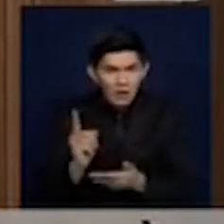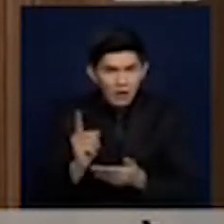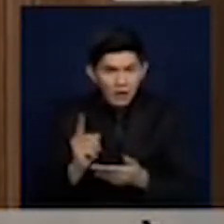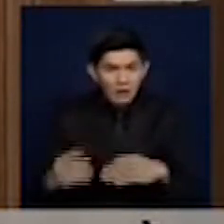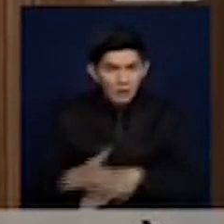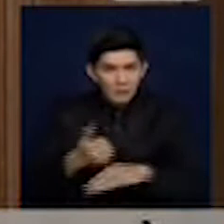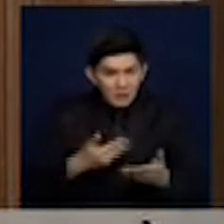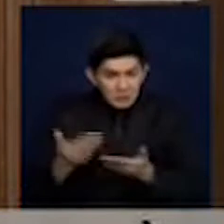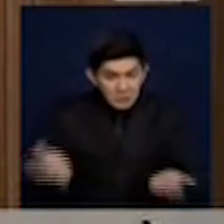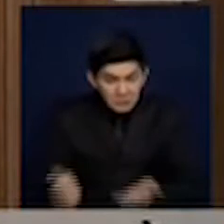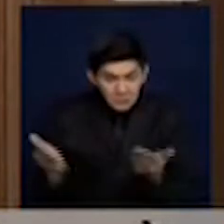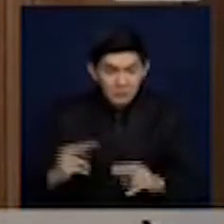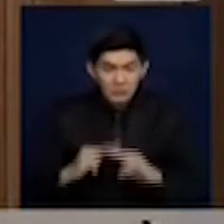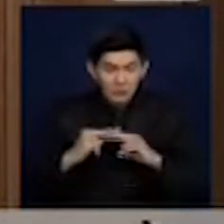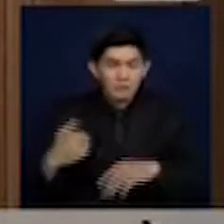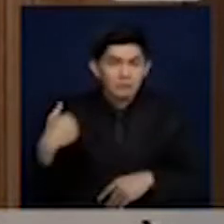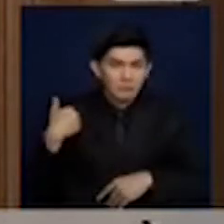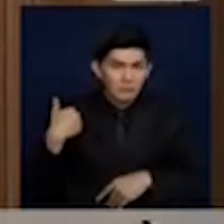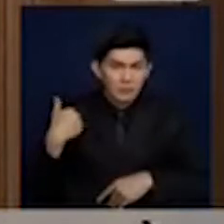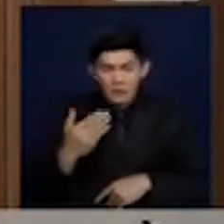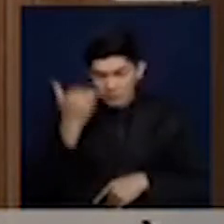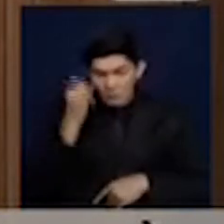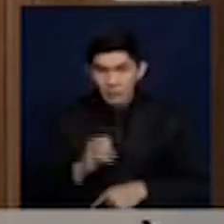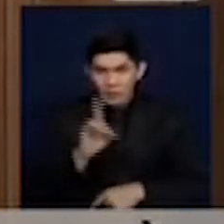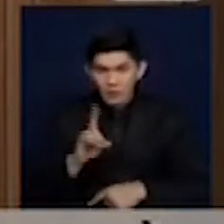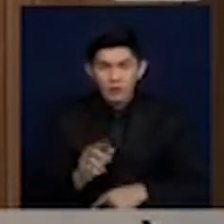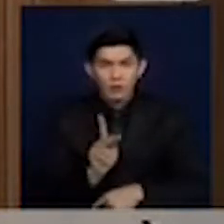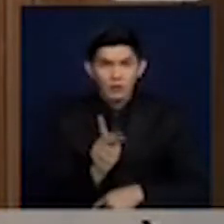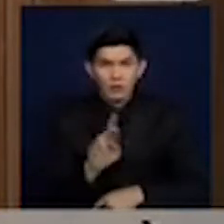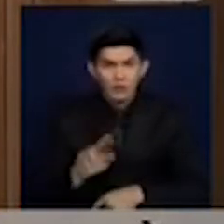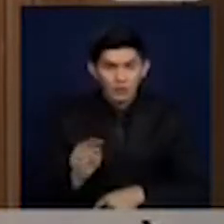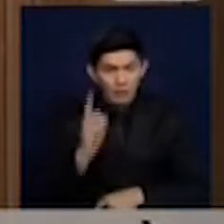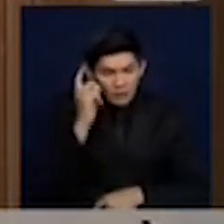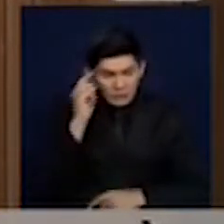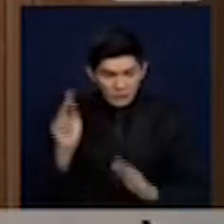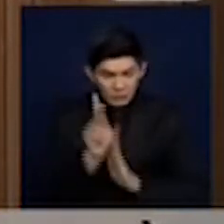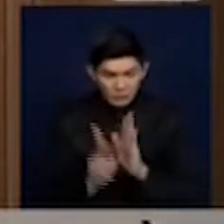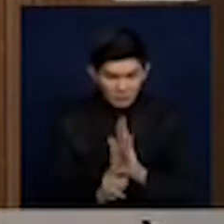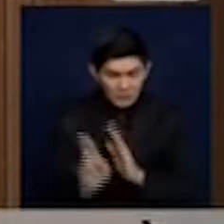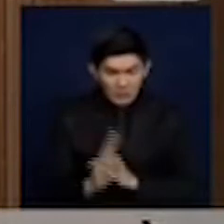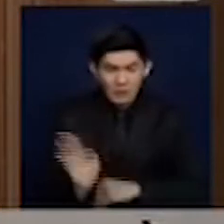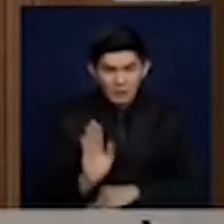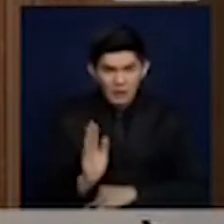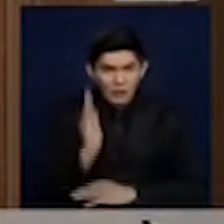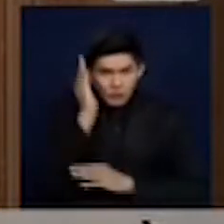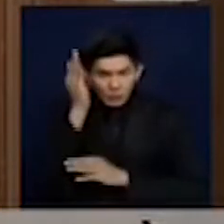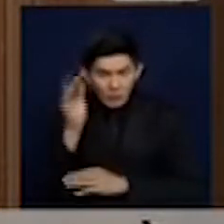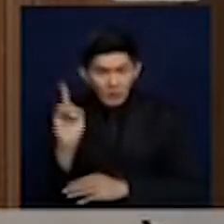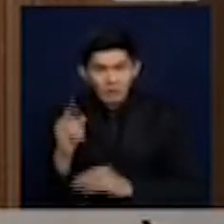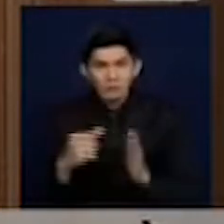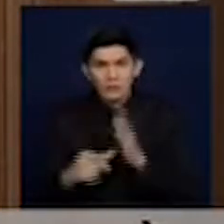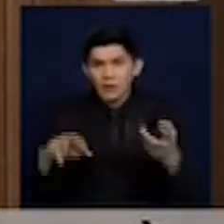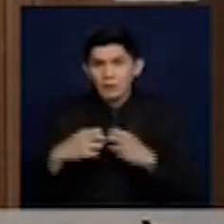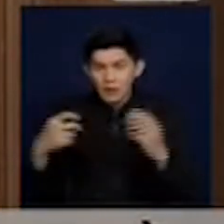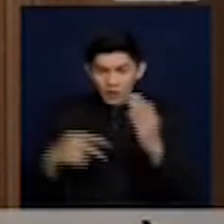ให้สนับสนุนฝ่ายของตนเองพร้อมระบุด้วยว่ากกต.ไม่ได้เป็นคนใช้กฎหมายหากในอนาคตไม่สามารถแก้ไขปัญหาทุ